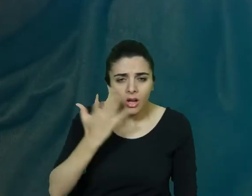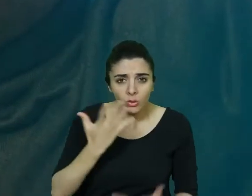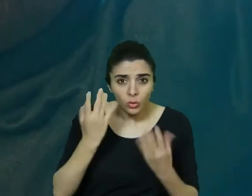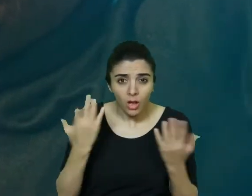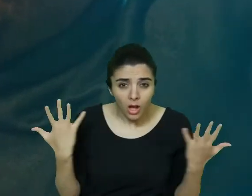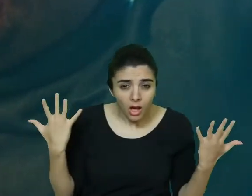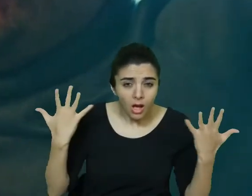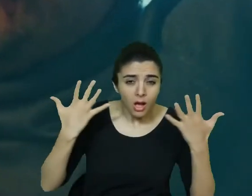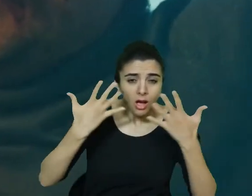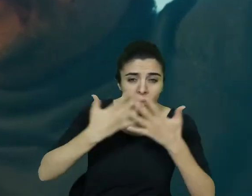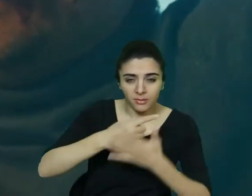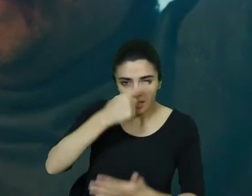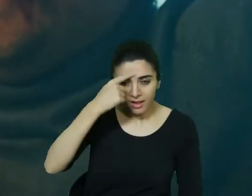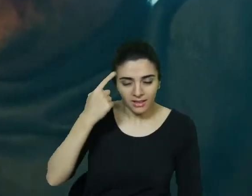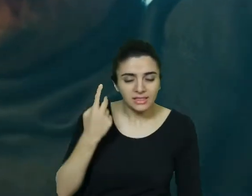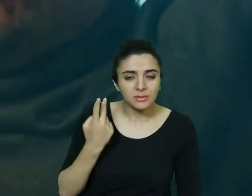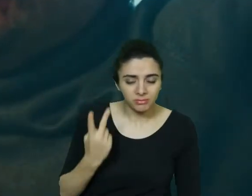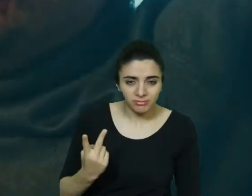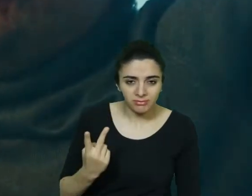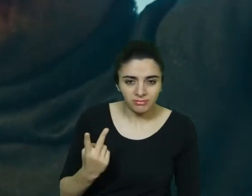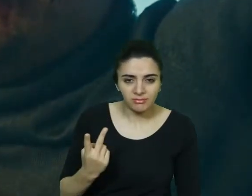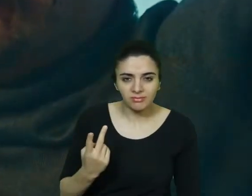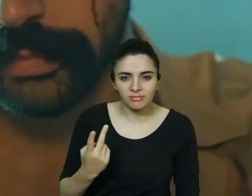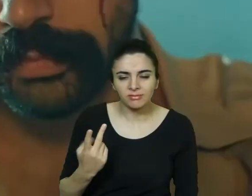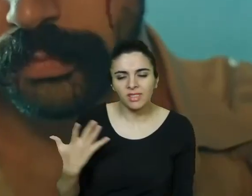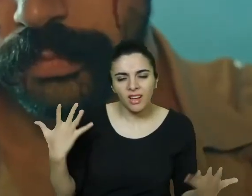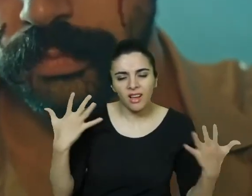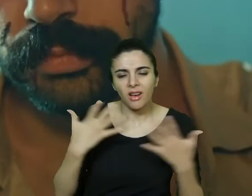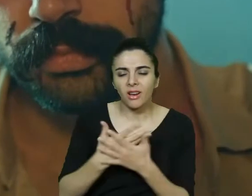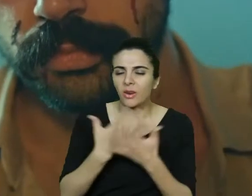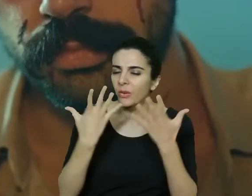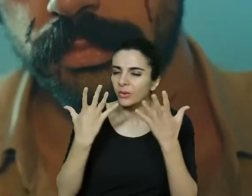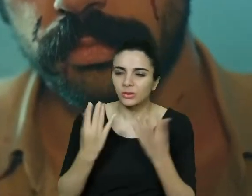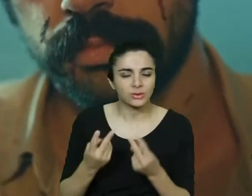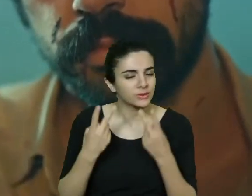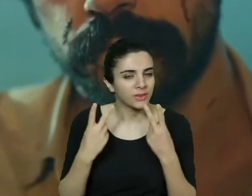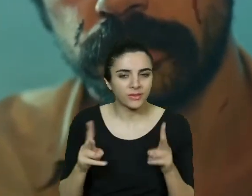karardıkça bahtım bahtım